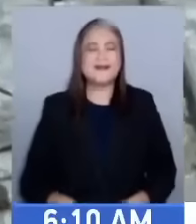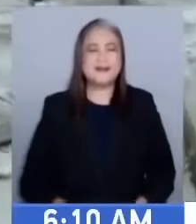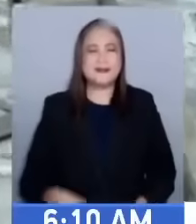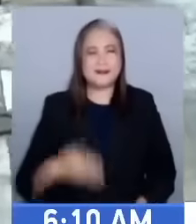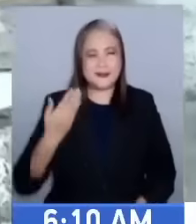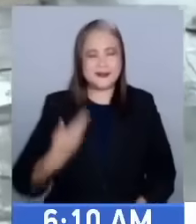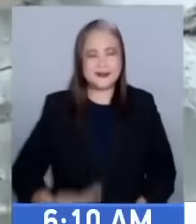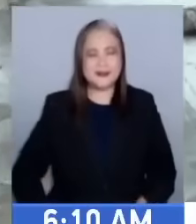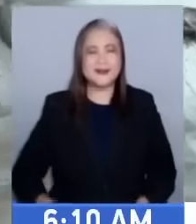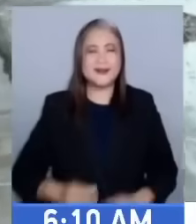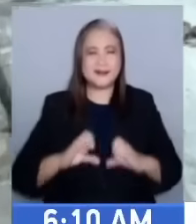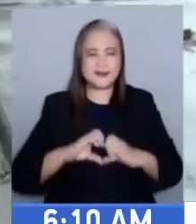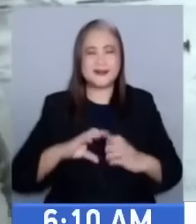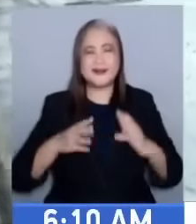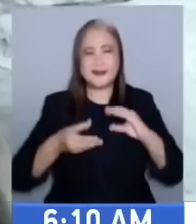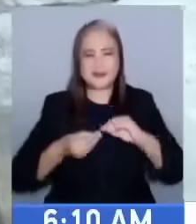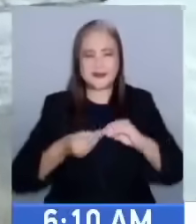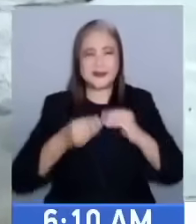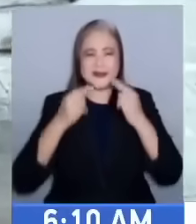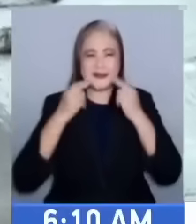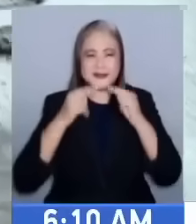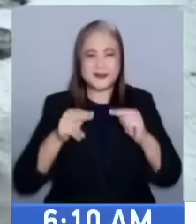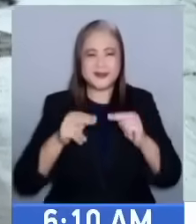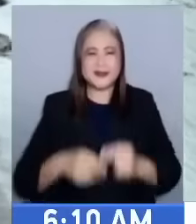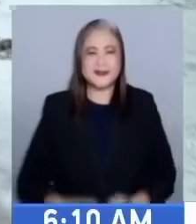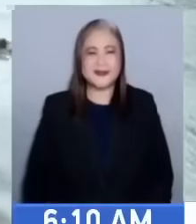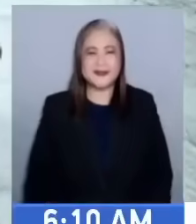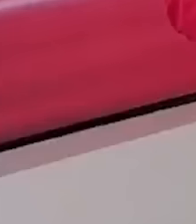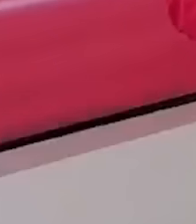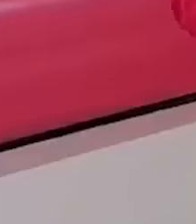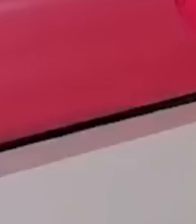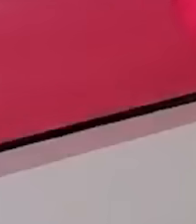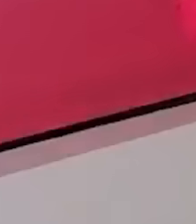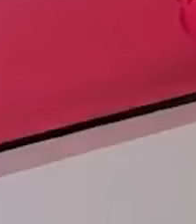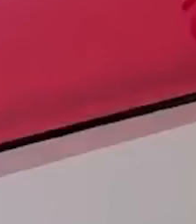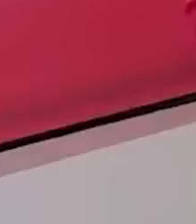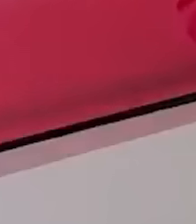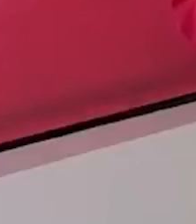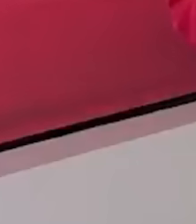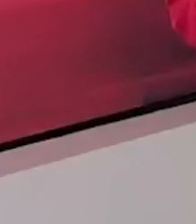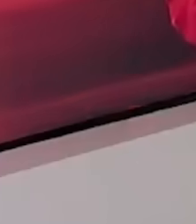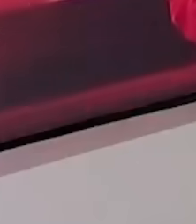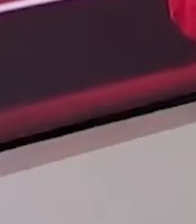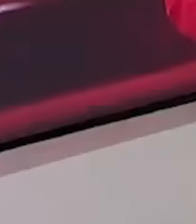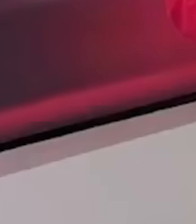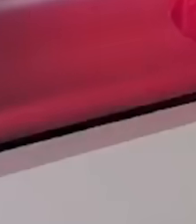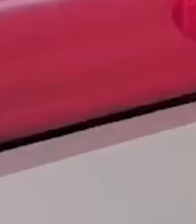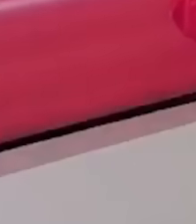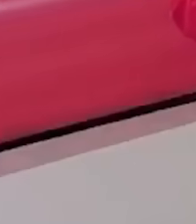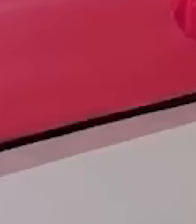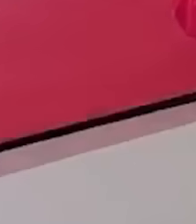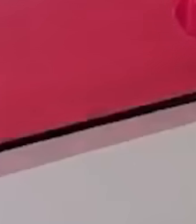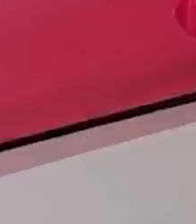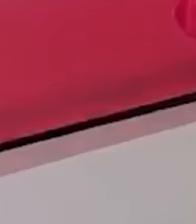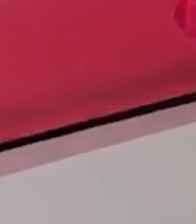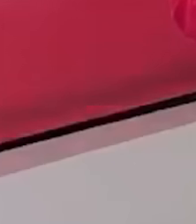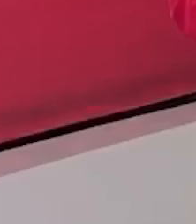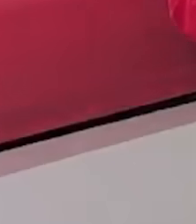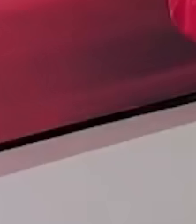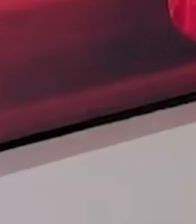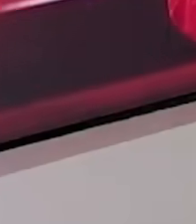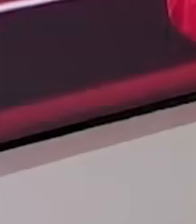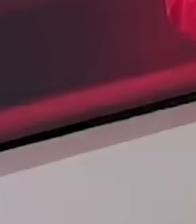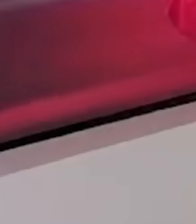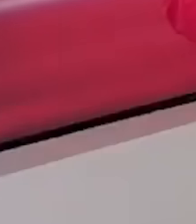Ako po si James Agustin para sa gem integrated news mga kapuso para una ka sa mga balita mag-subscribe sa